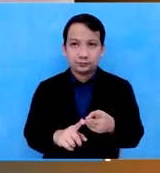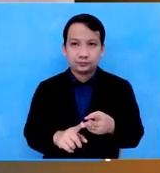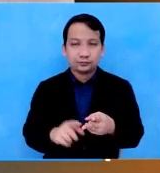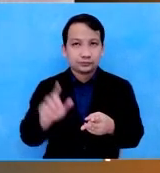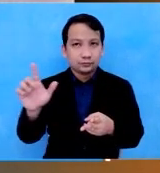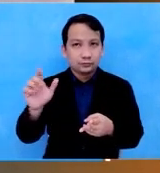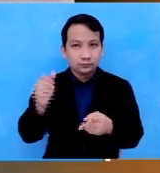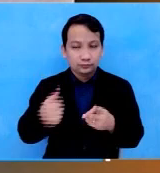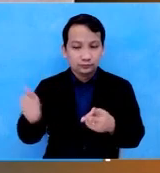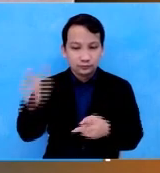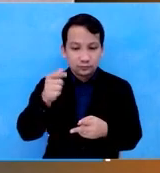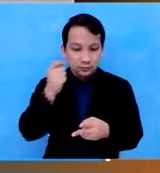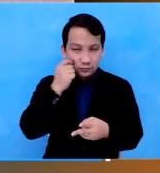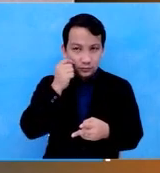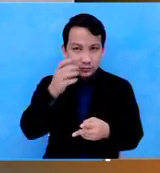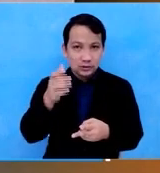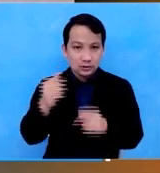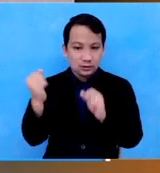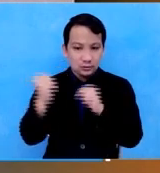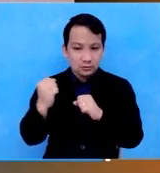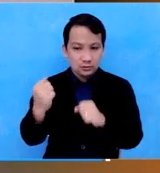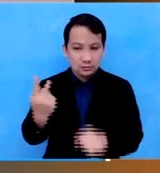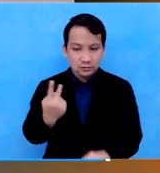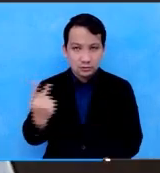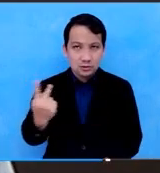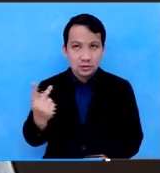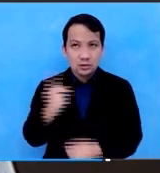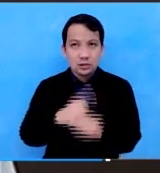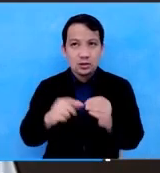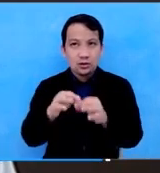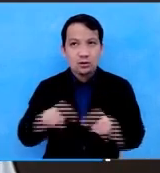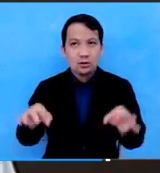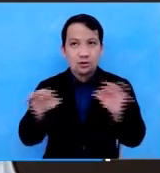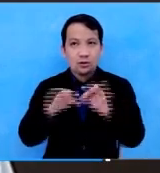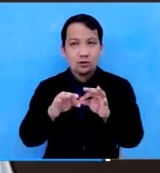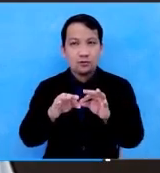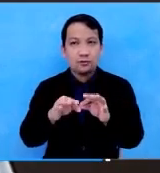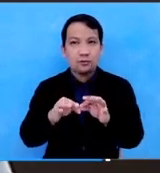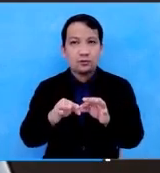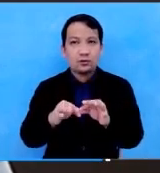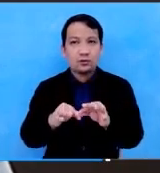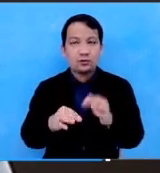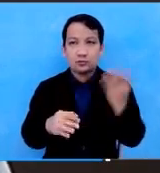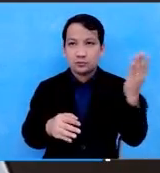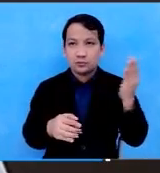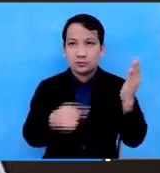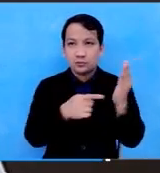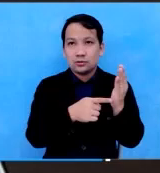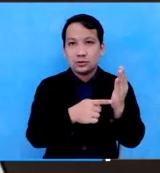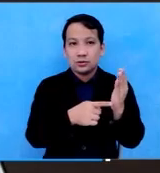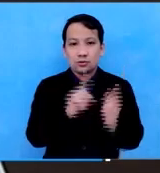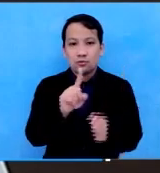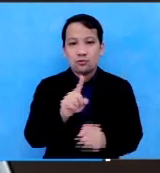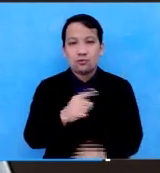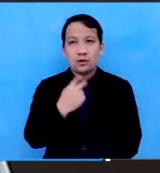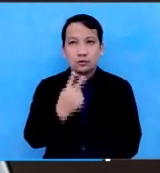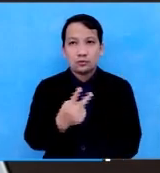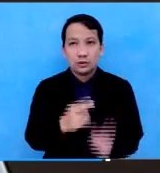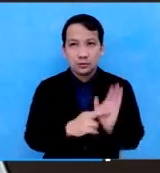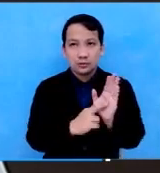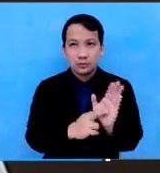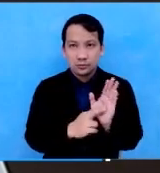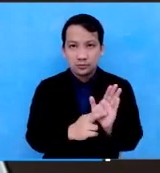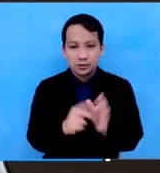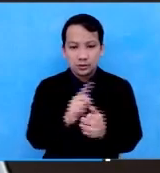Trixie will agree with me on the importance of speaking with one voice on a case that